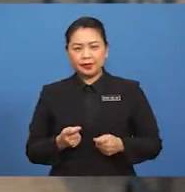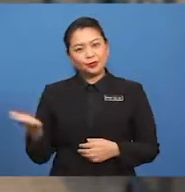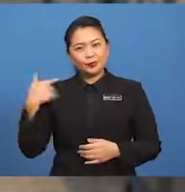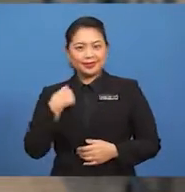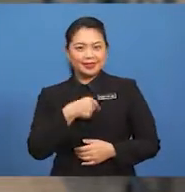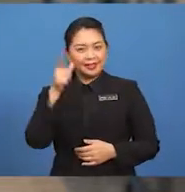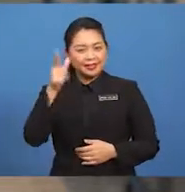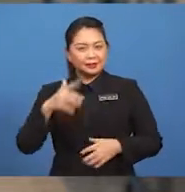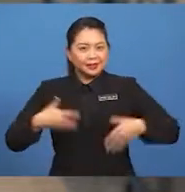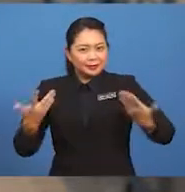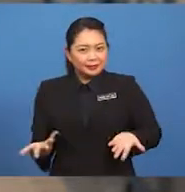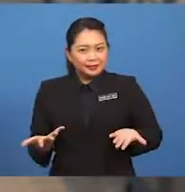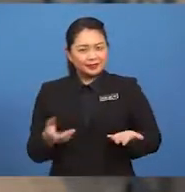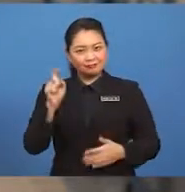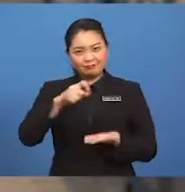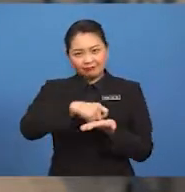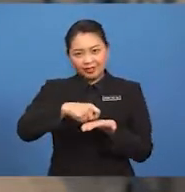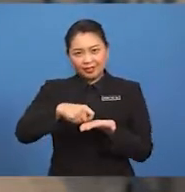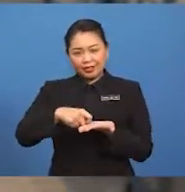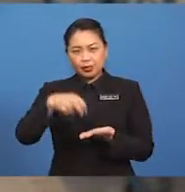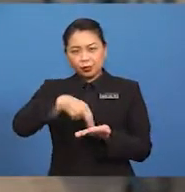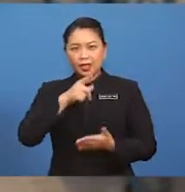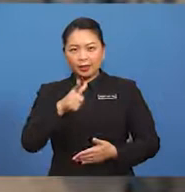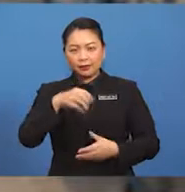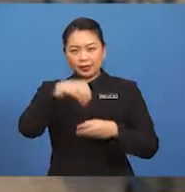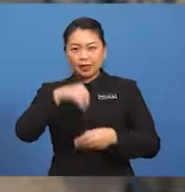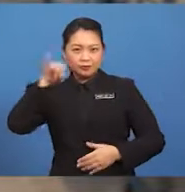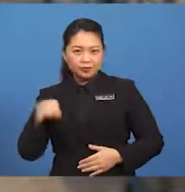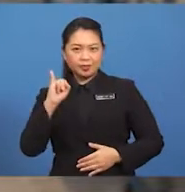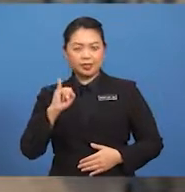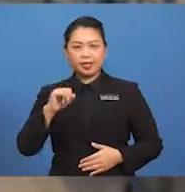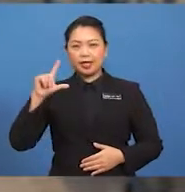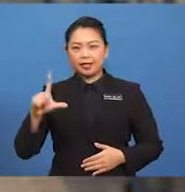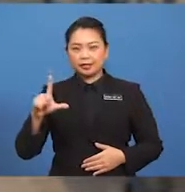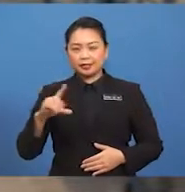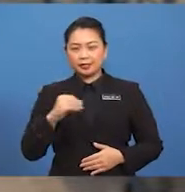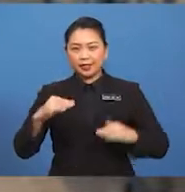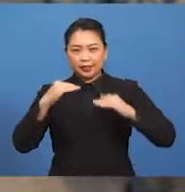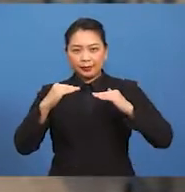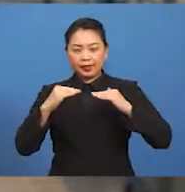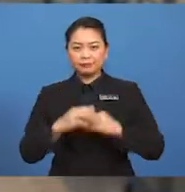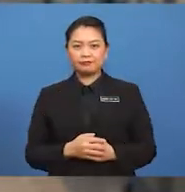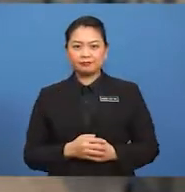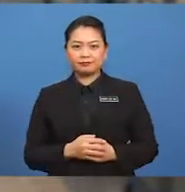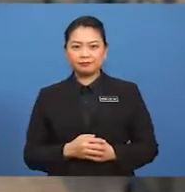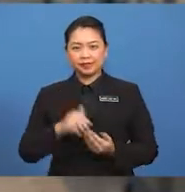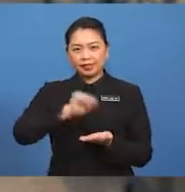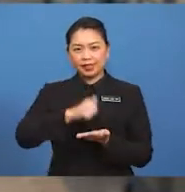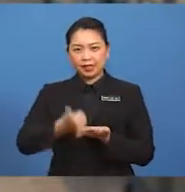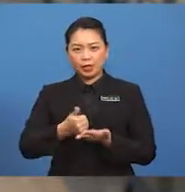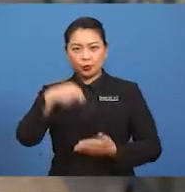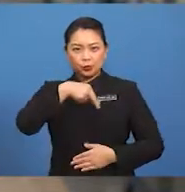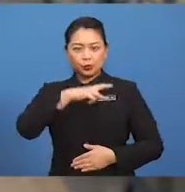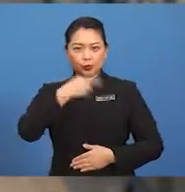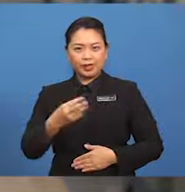kita lihat bagaimana hendak merekod hutang lapuk dalam jurnal am, ledger, imbangan duga terselaras, akaun untung rugi